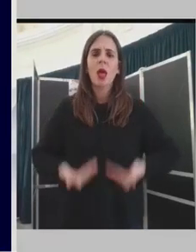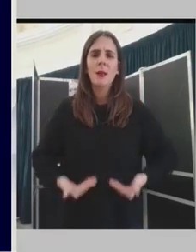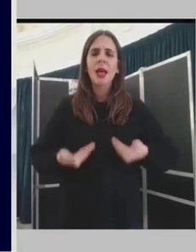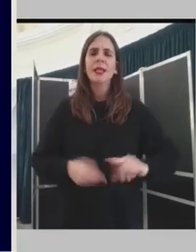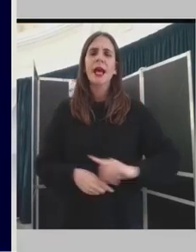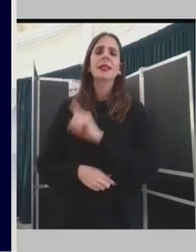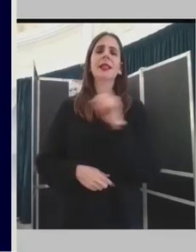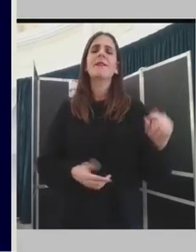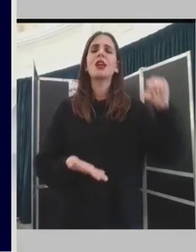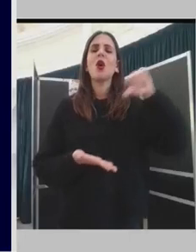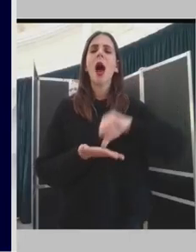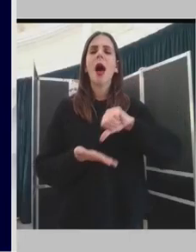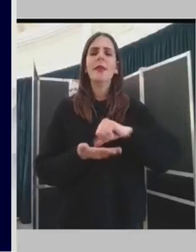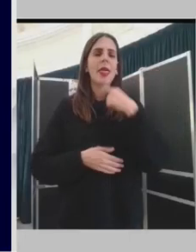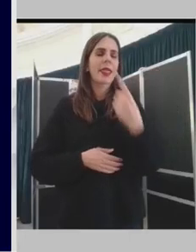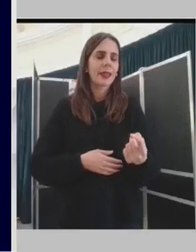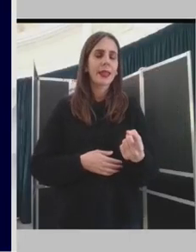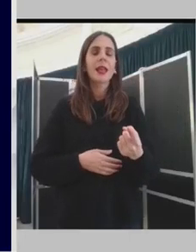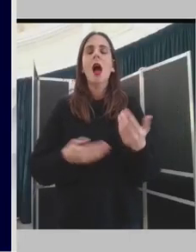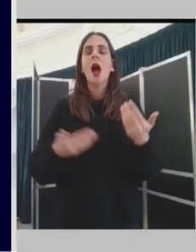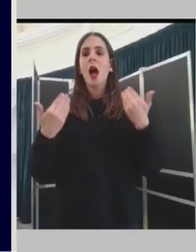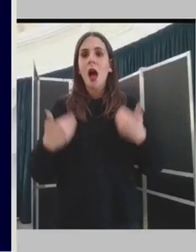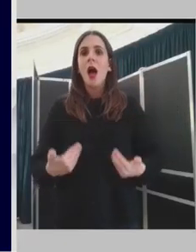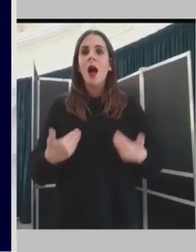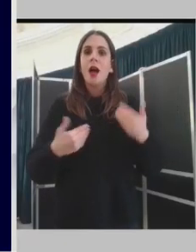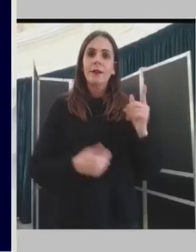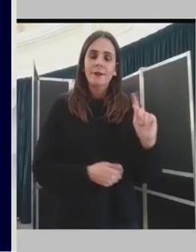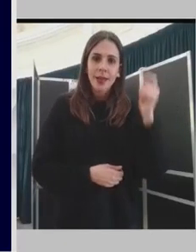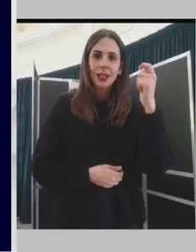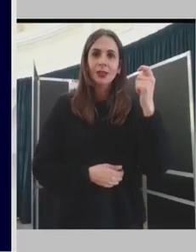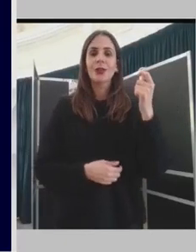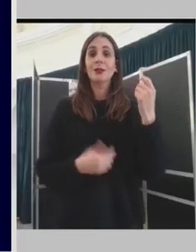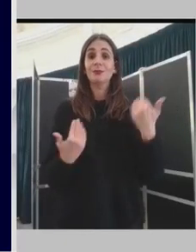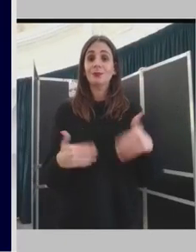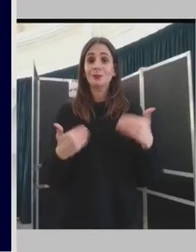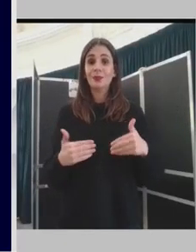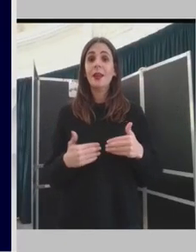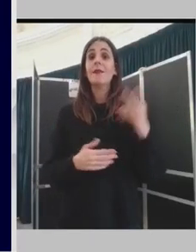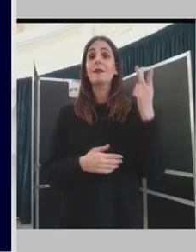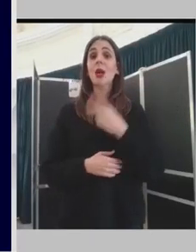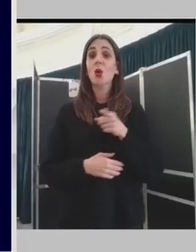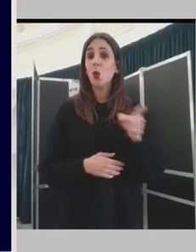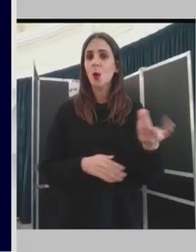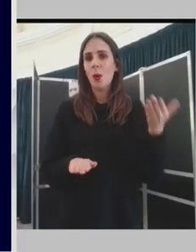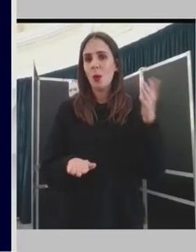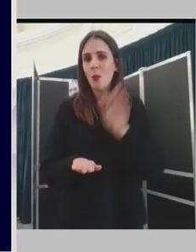dire abbiamo vinto, per raccontare questa vittoria. Ebbene, lui morì,